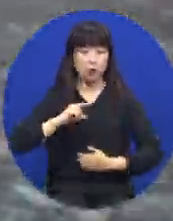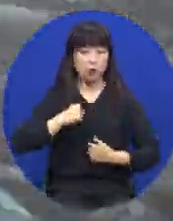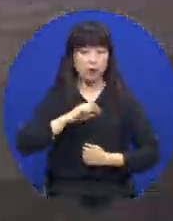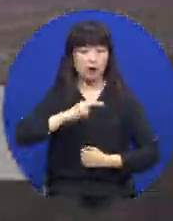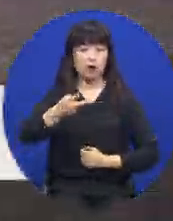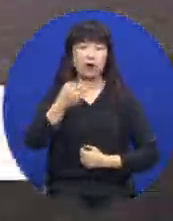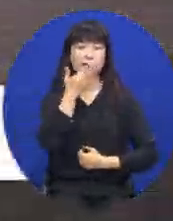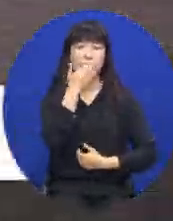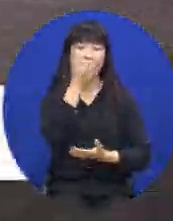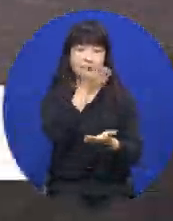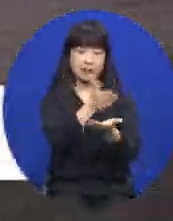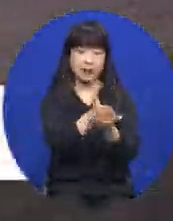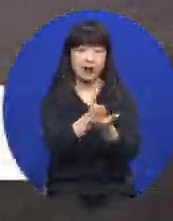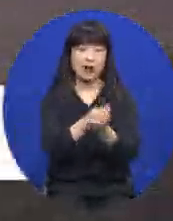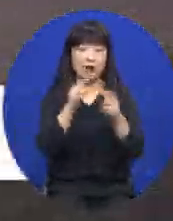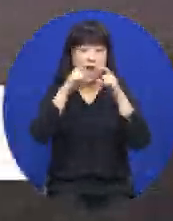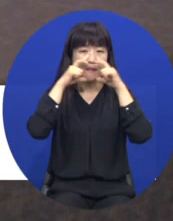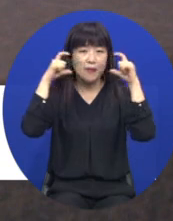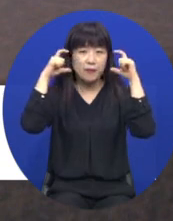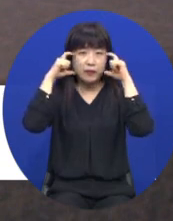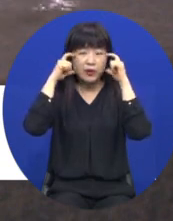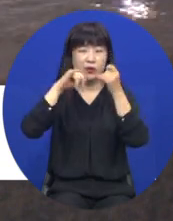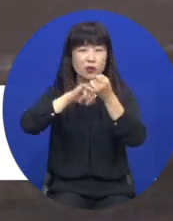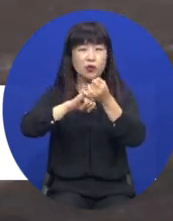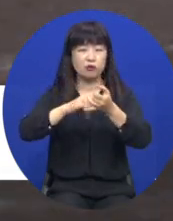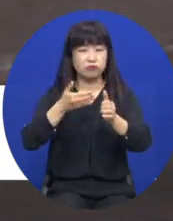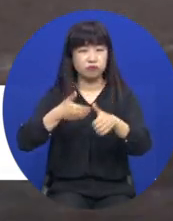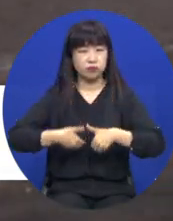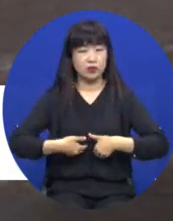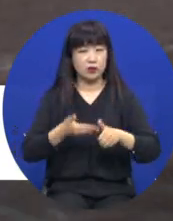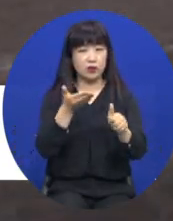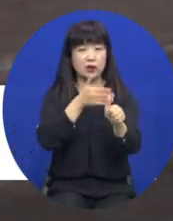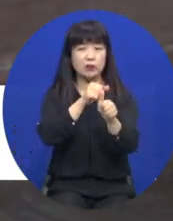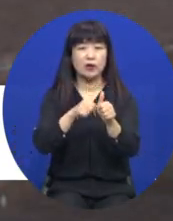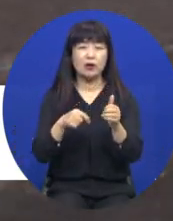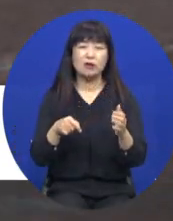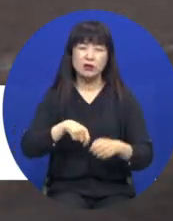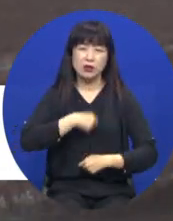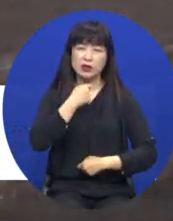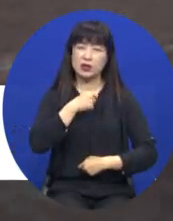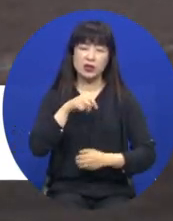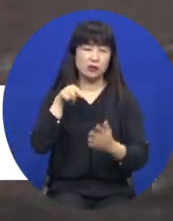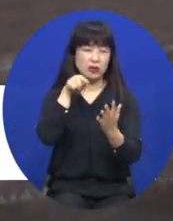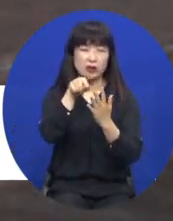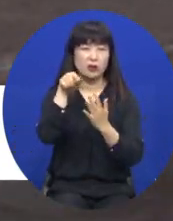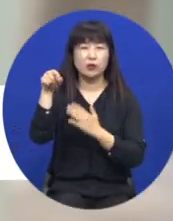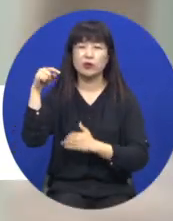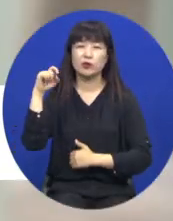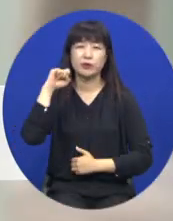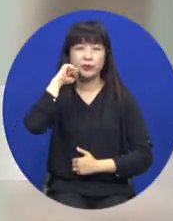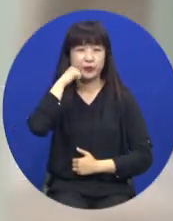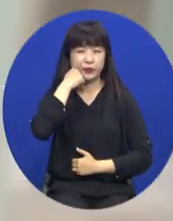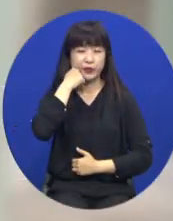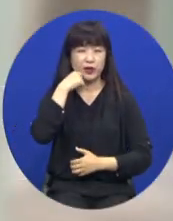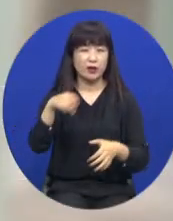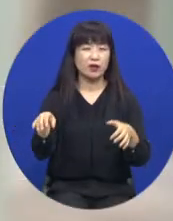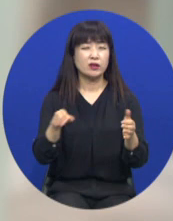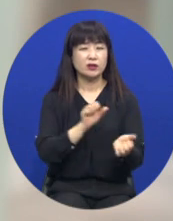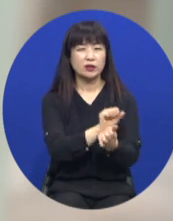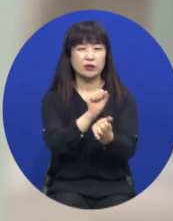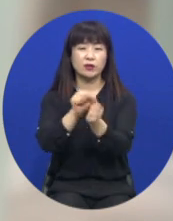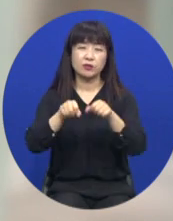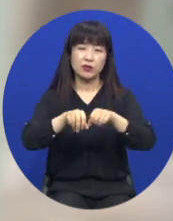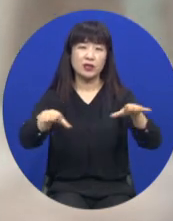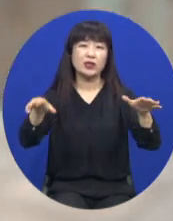섭취를 금지하거나 마스크를 착용하도록 하고 있지만 사실상 단속이 불가능해 지역 감염의 연결고리가 되는 경우가